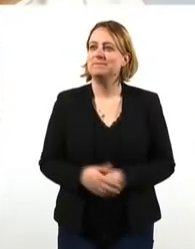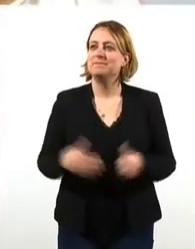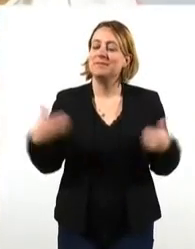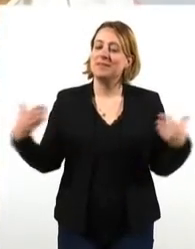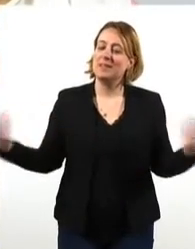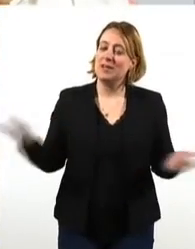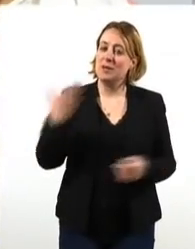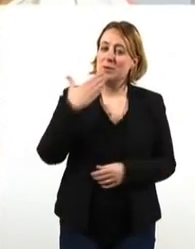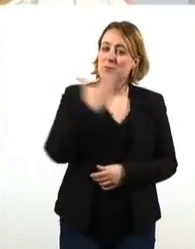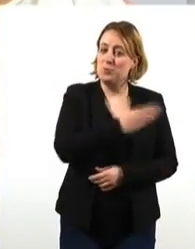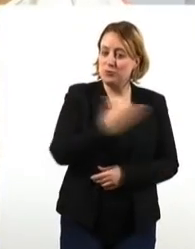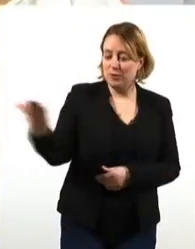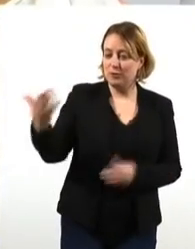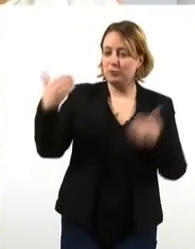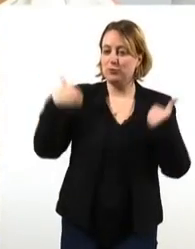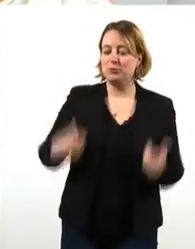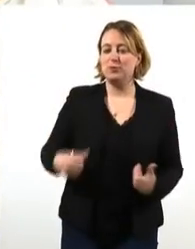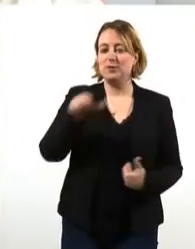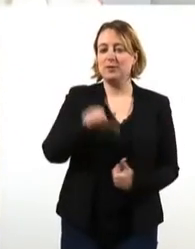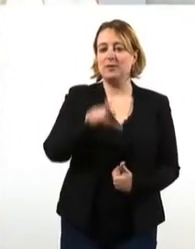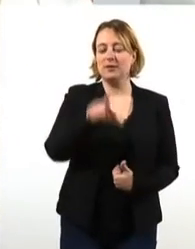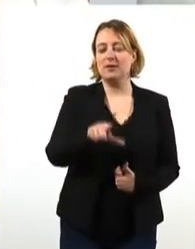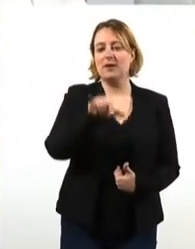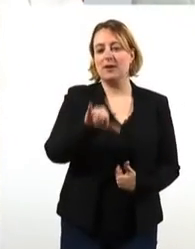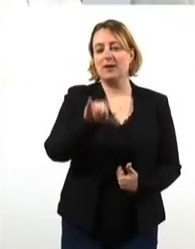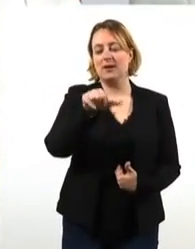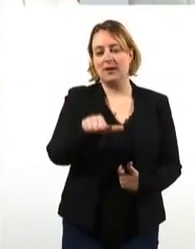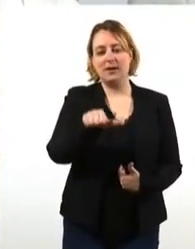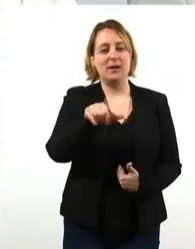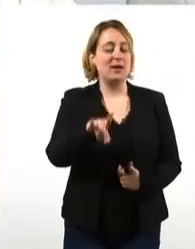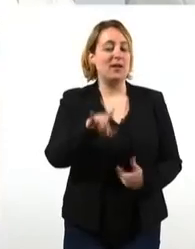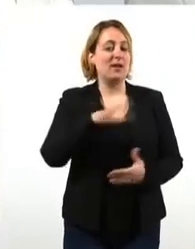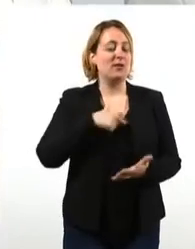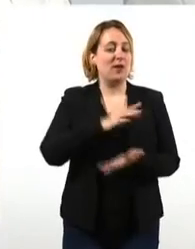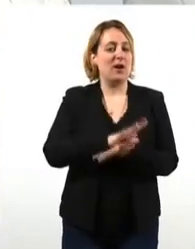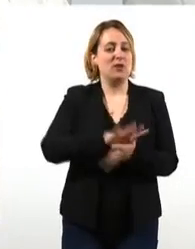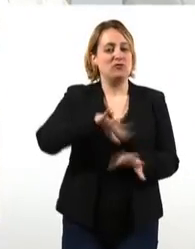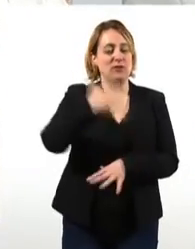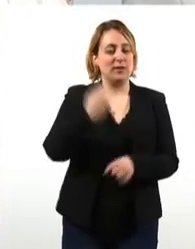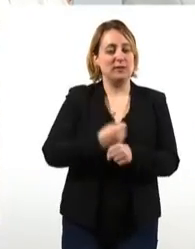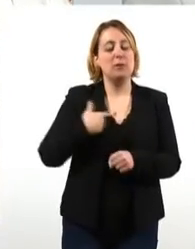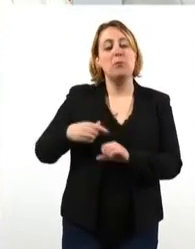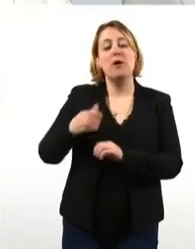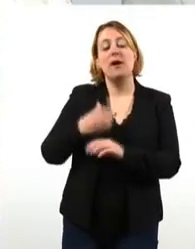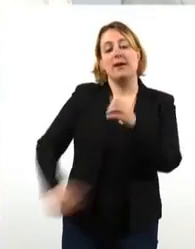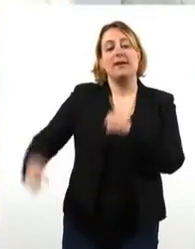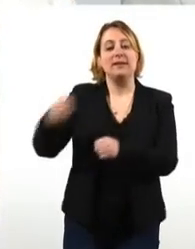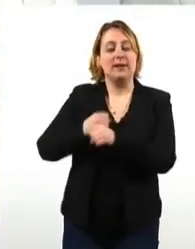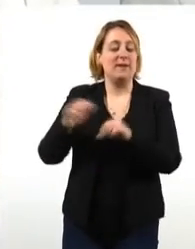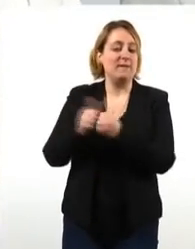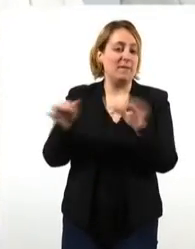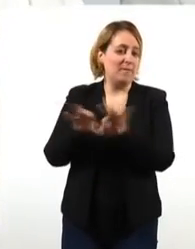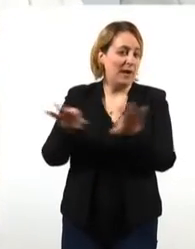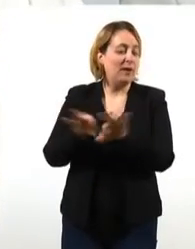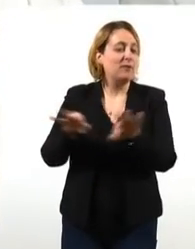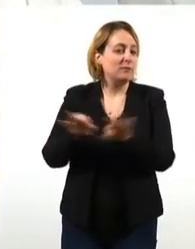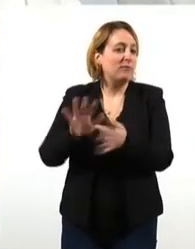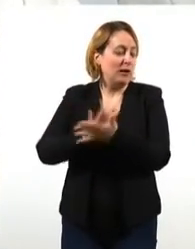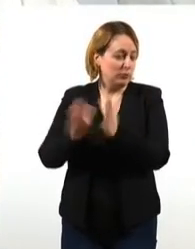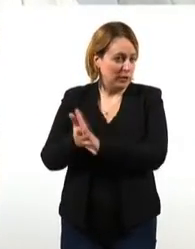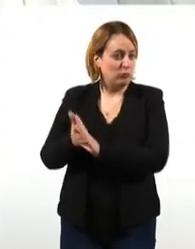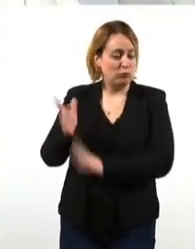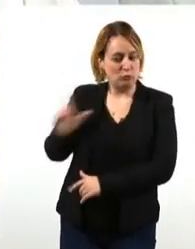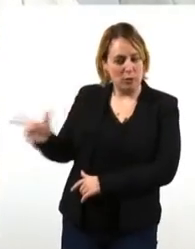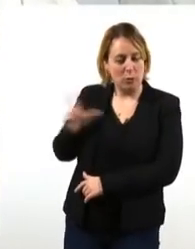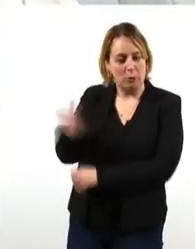Bonjour à tous, je m'appelle Alia Semier, j'ai 15 ans et je suis la cofondatrice avec mon frère de Kitcher. Je ne vais pas vous mentir, je suis